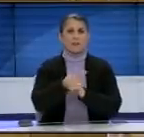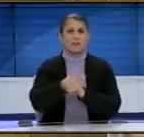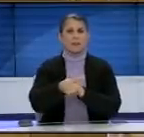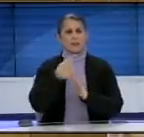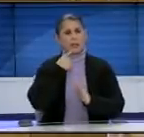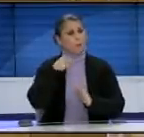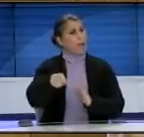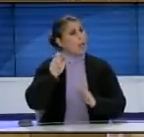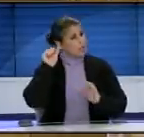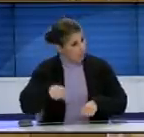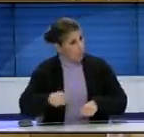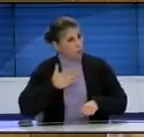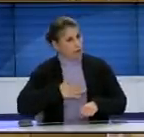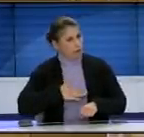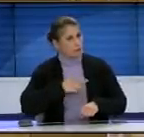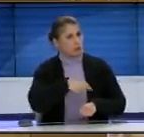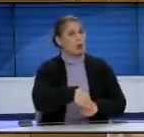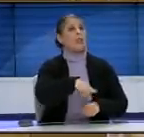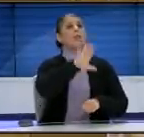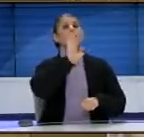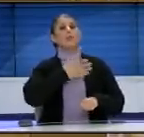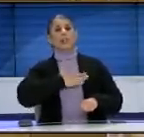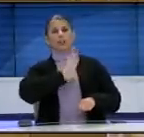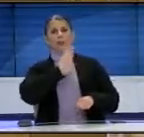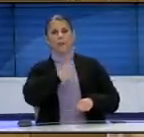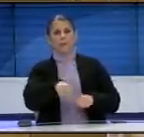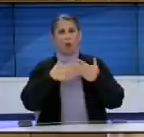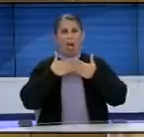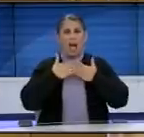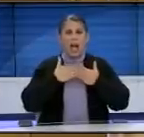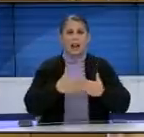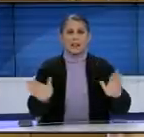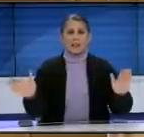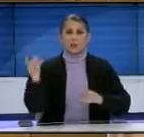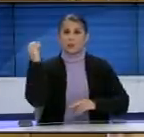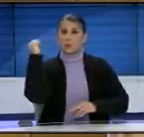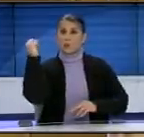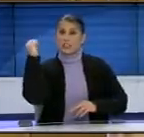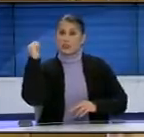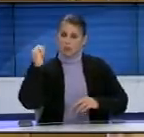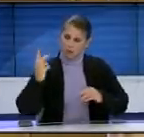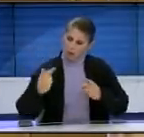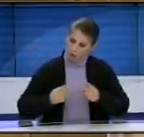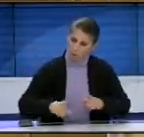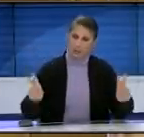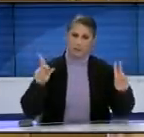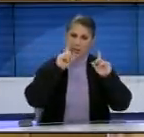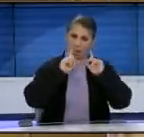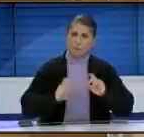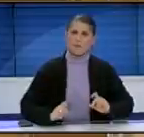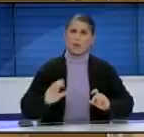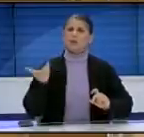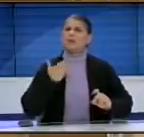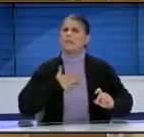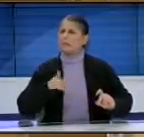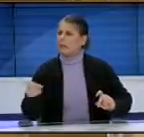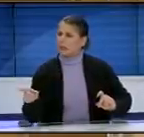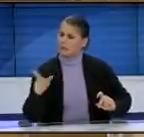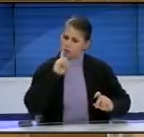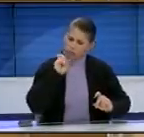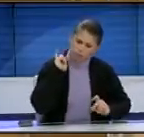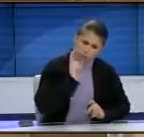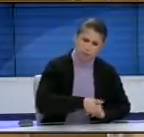βούληση και άνοιξαν τις κερκόπορτες που επιτρέπουν στους ισχυρούς να επιβάλλουν τις θελήσεις τους